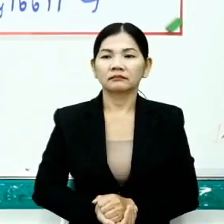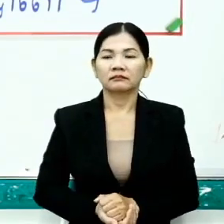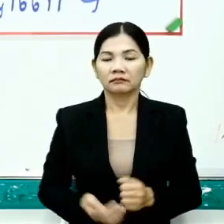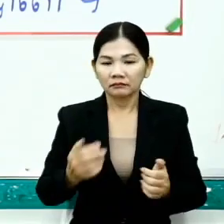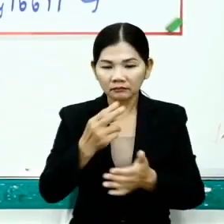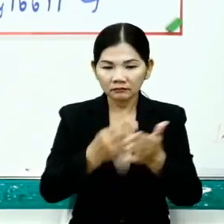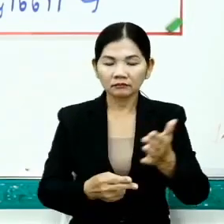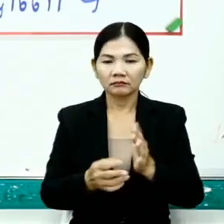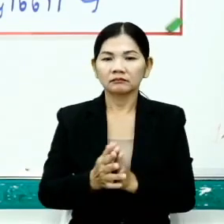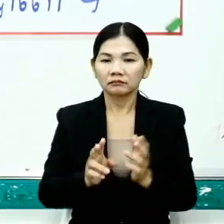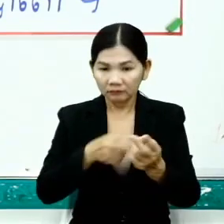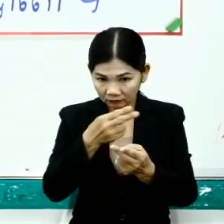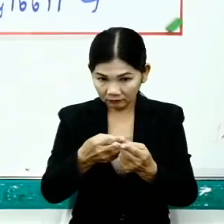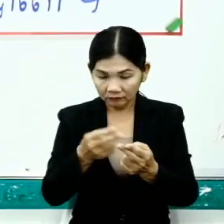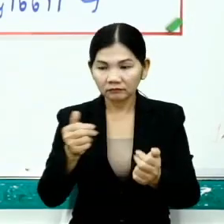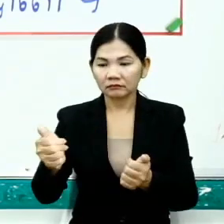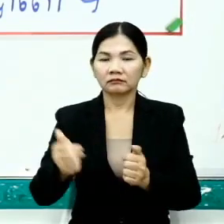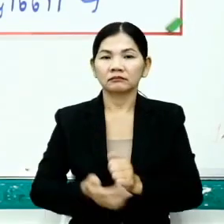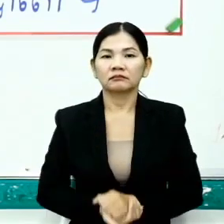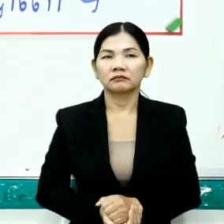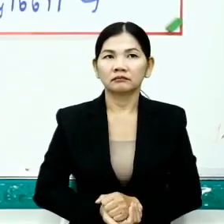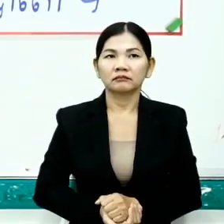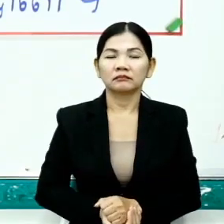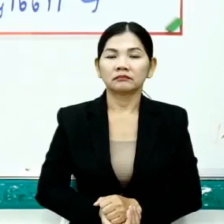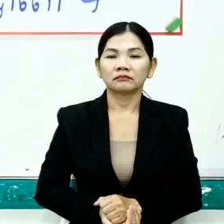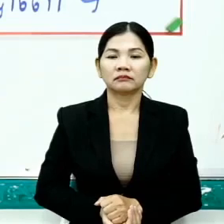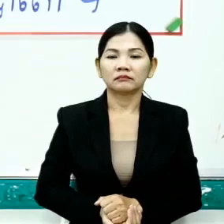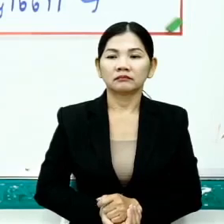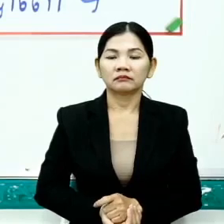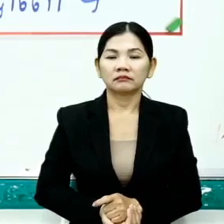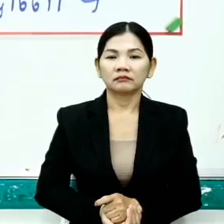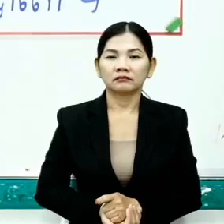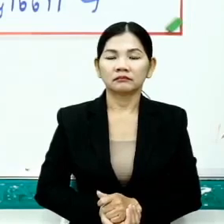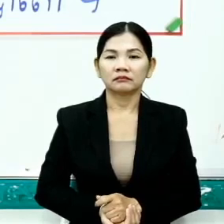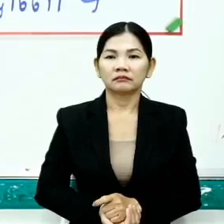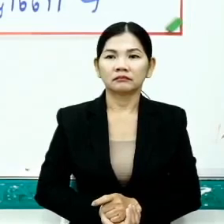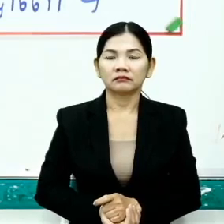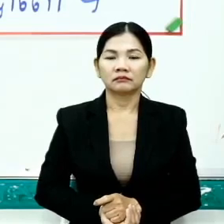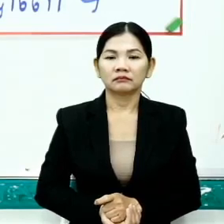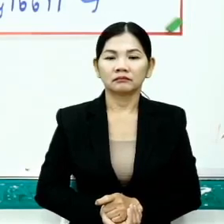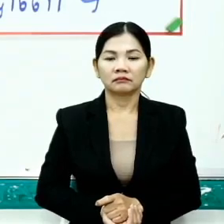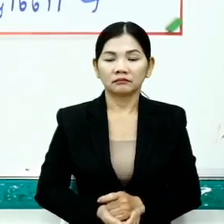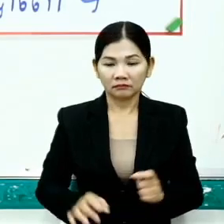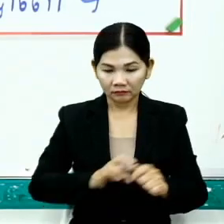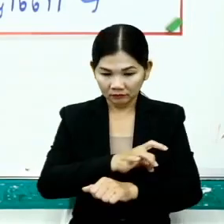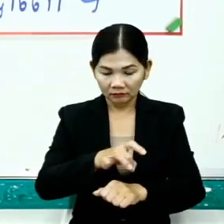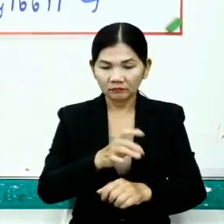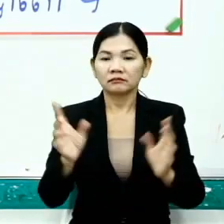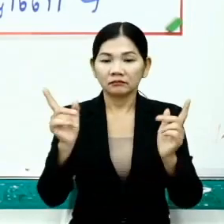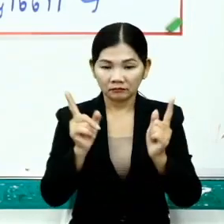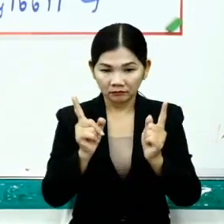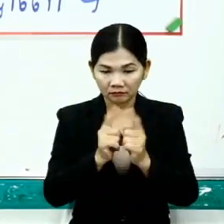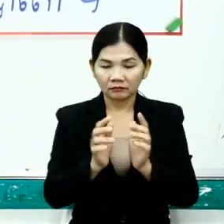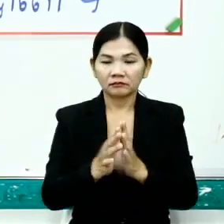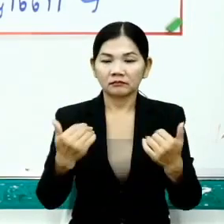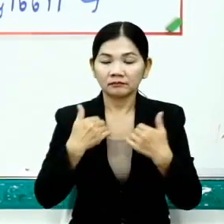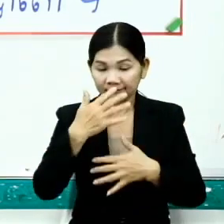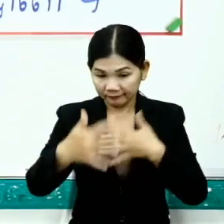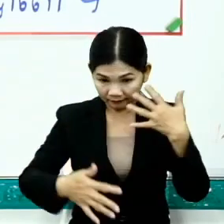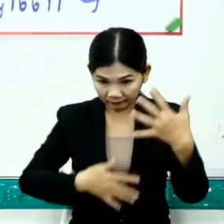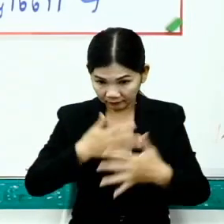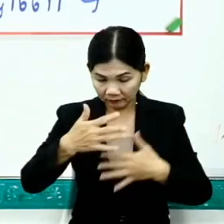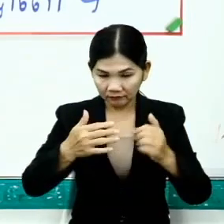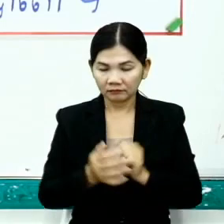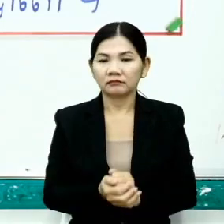ហើយទៅវិញបងកូនឆ្លាស់ថាជាការល្អកូនចាពេលដែលយើងជួយគេធ្វើឲ្យគេសប្បាយចិ